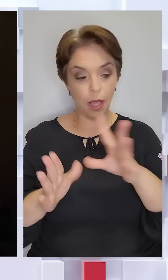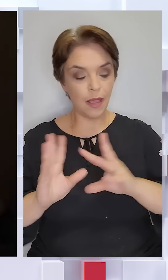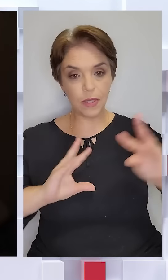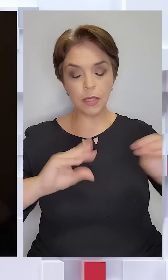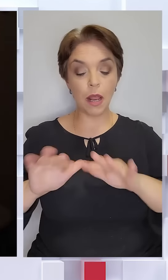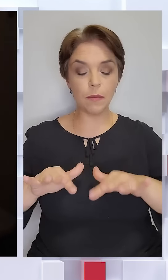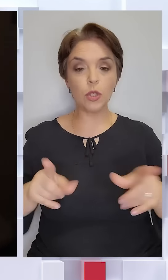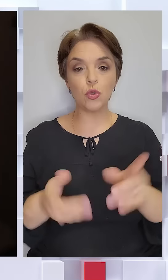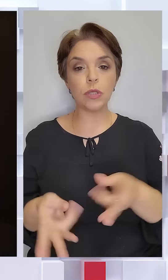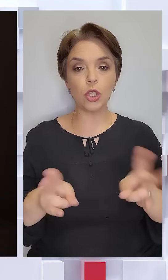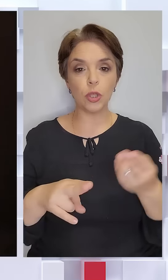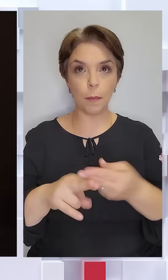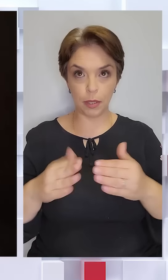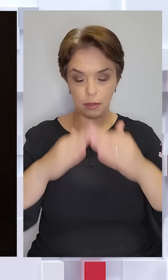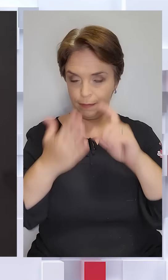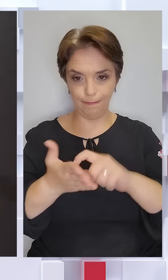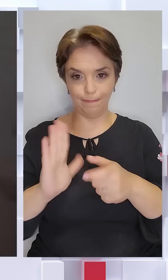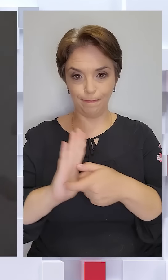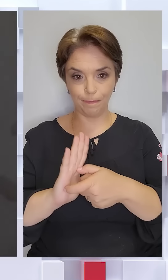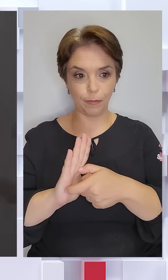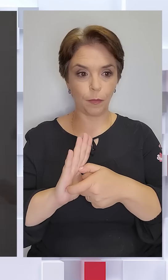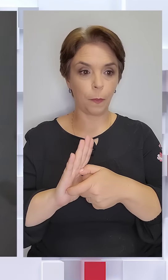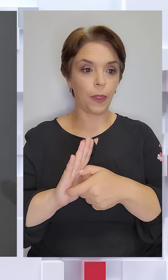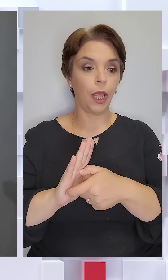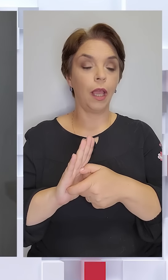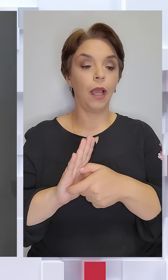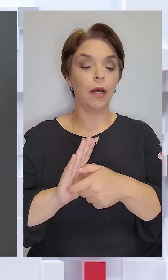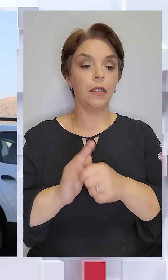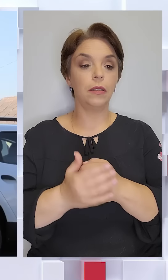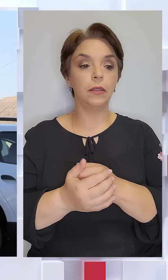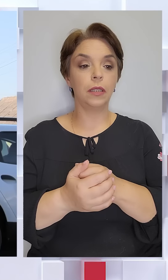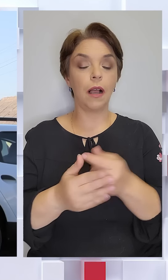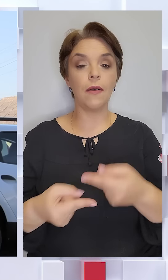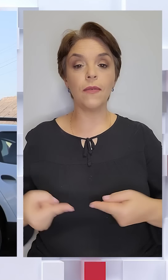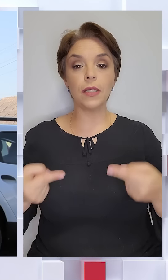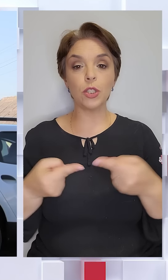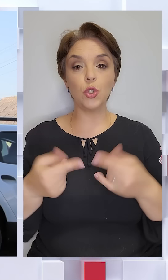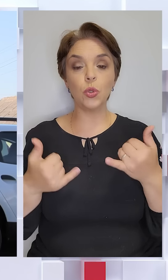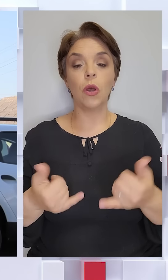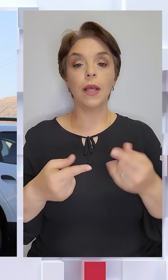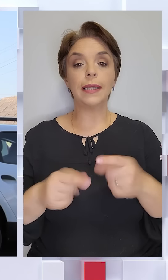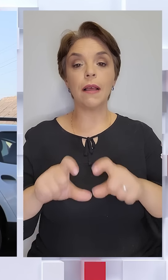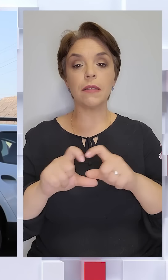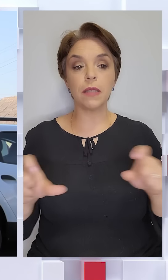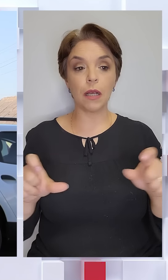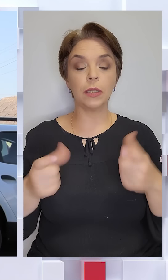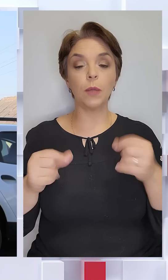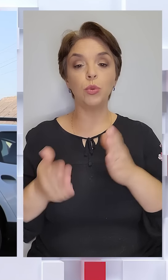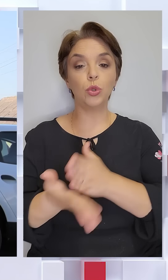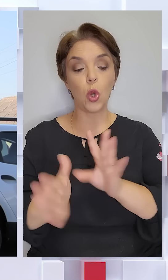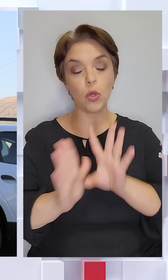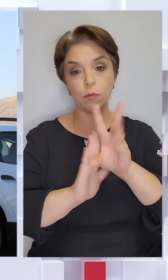відселяють містян, що залишилися без даху над головою. Визначено два заклади, де надмірне